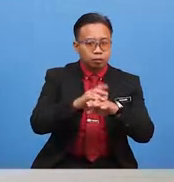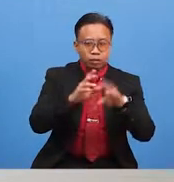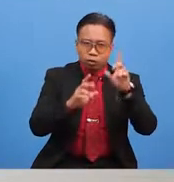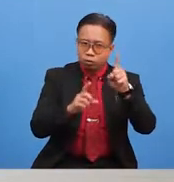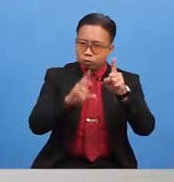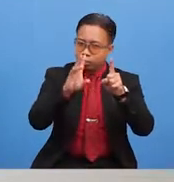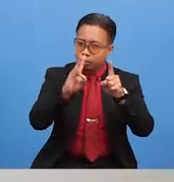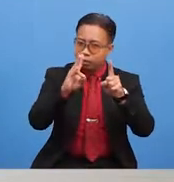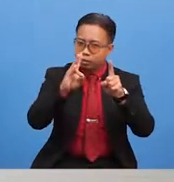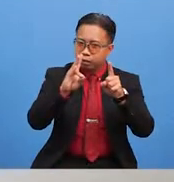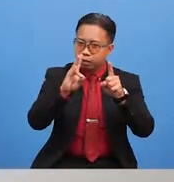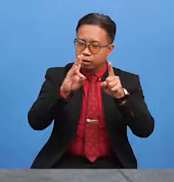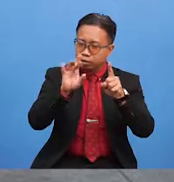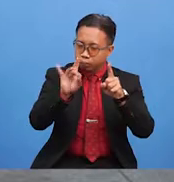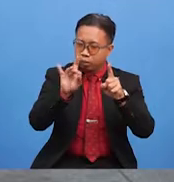1879.